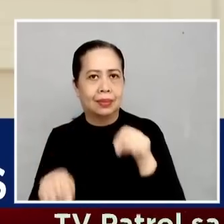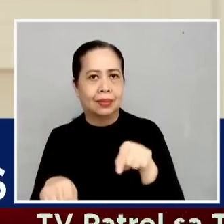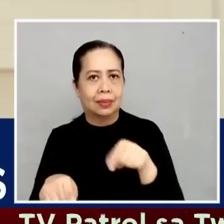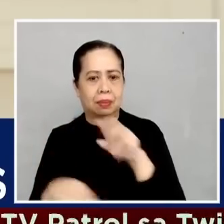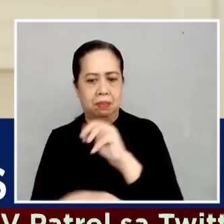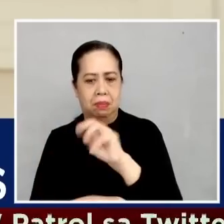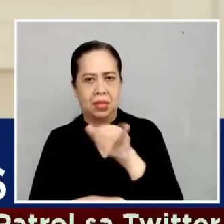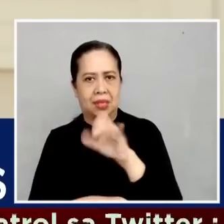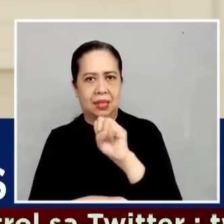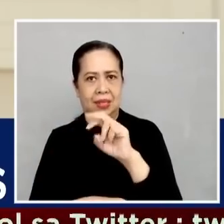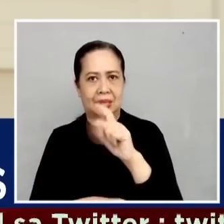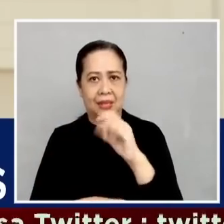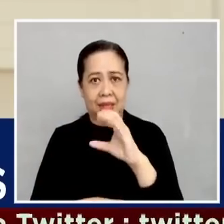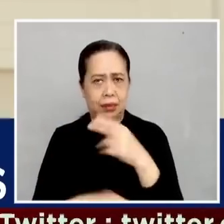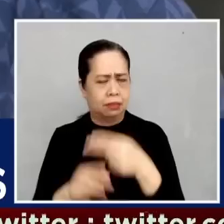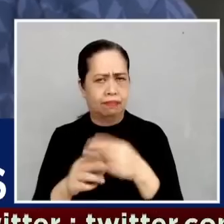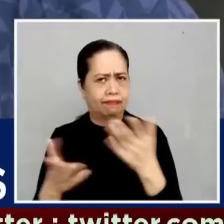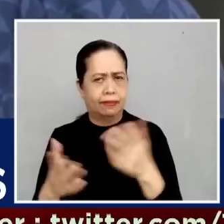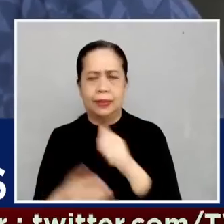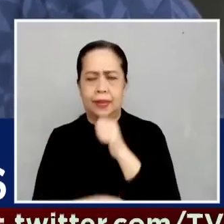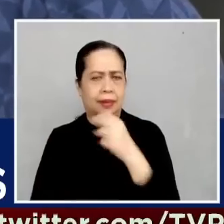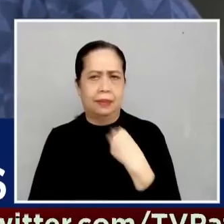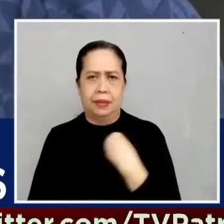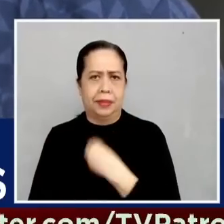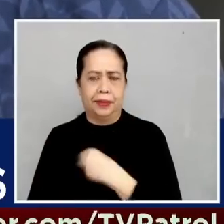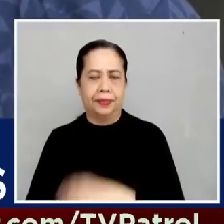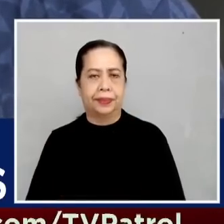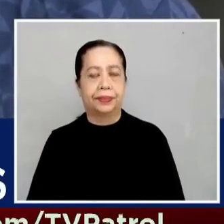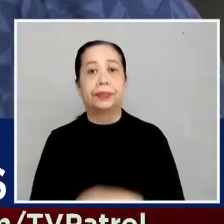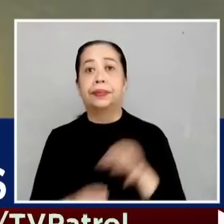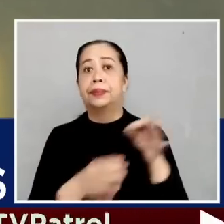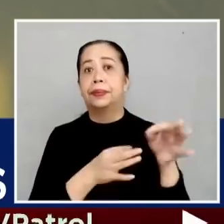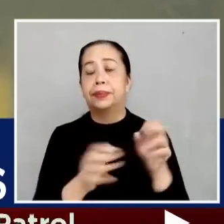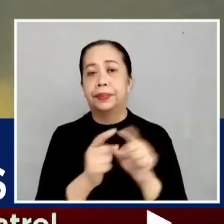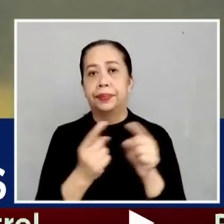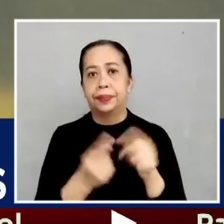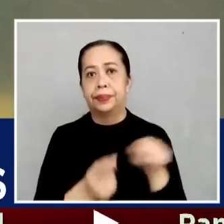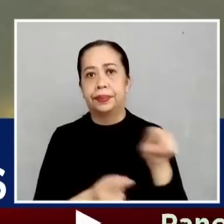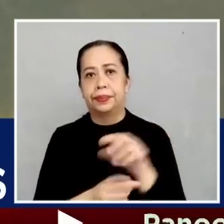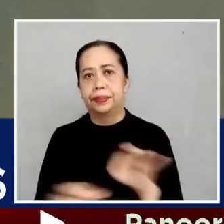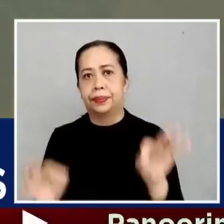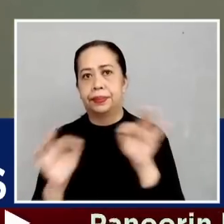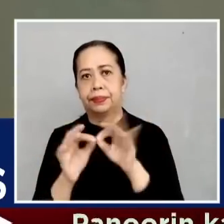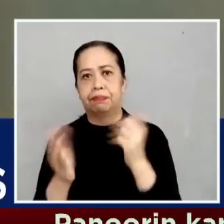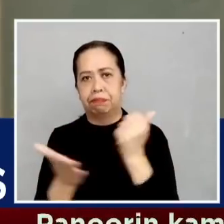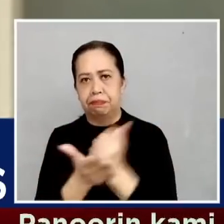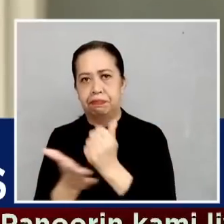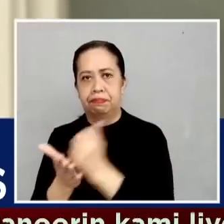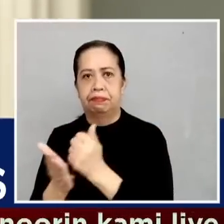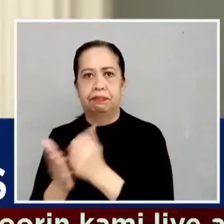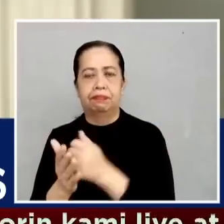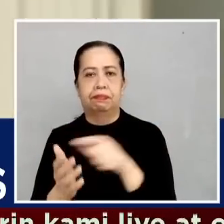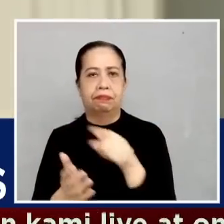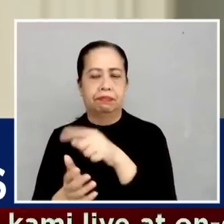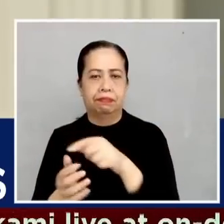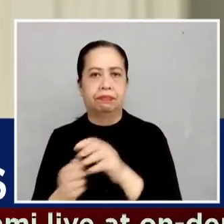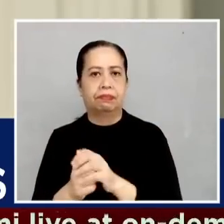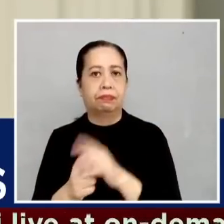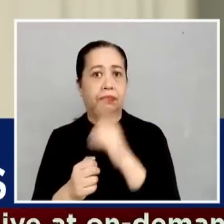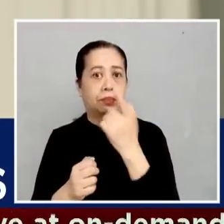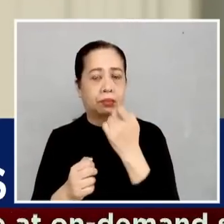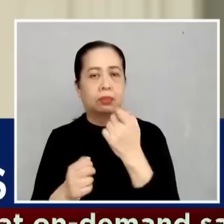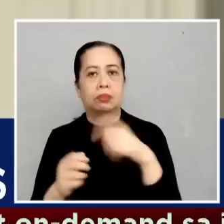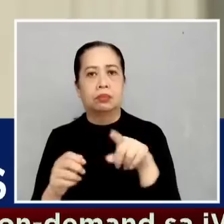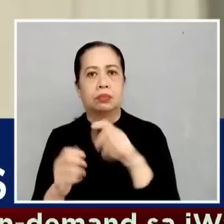Majestic, and they're also not a member. Paliwanag ng grupo, mahalaga ang accreditation ng mga shipyard dahil kasama sila